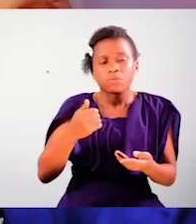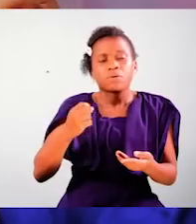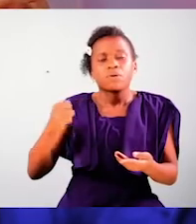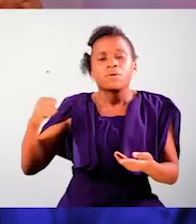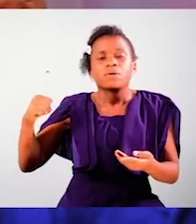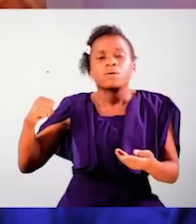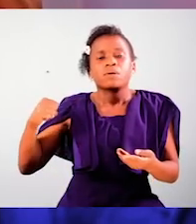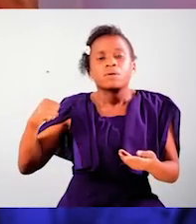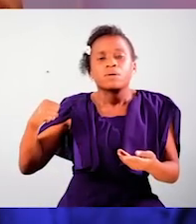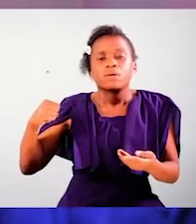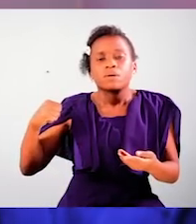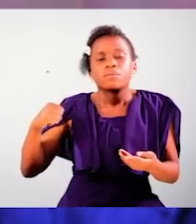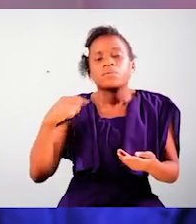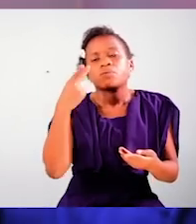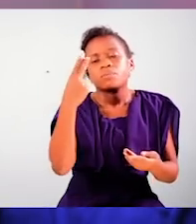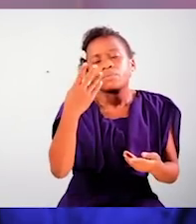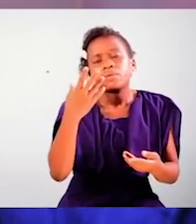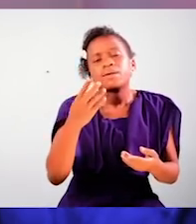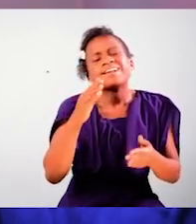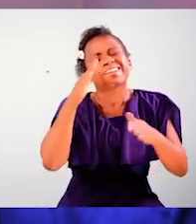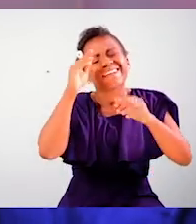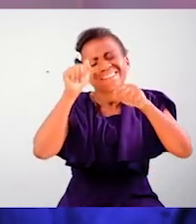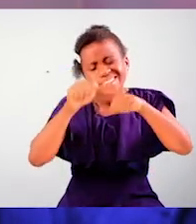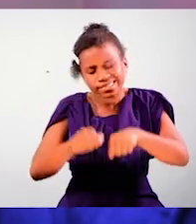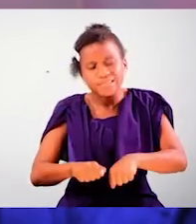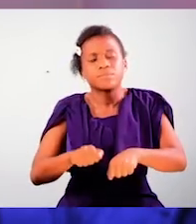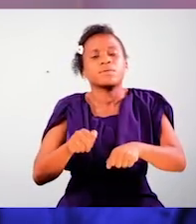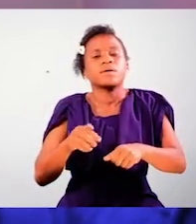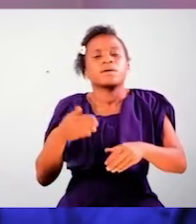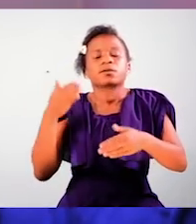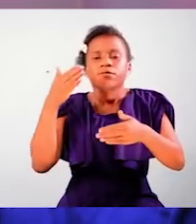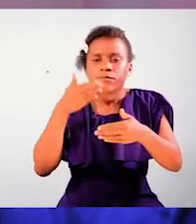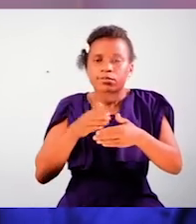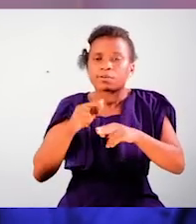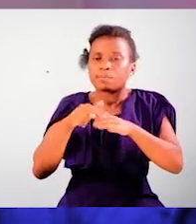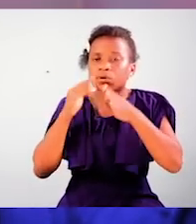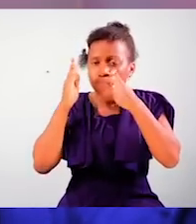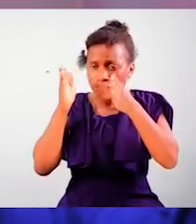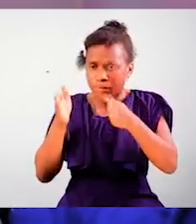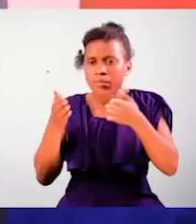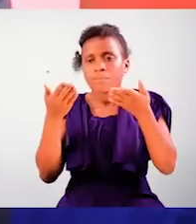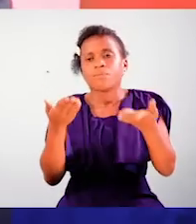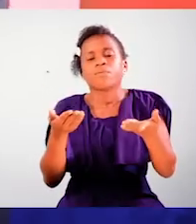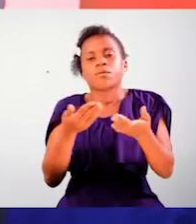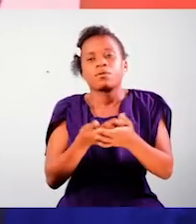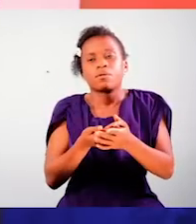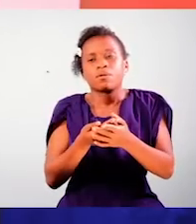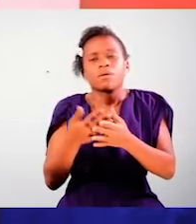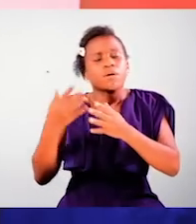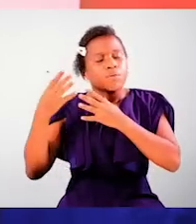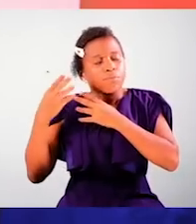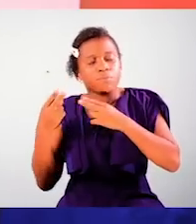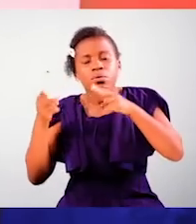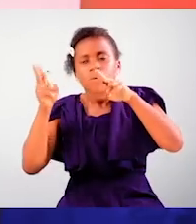zilikuja makao makubwa. Kwa hiyo dawa ni kuwajibisha mawaziri katika wizara zao, yeah, na kuwajibisha makatibu wakuu na wakurugenzi